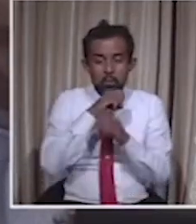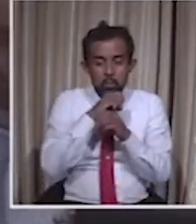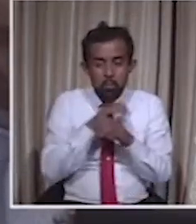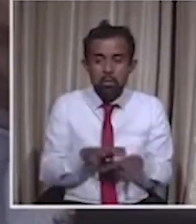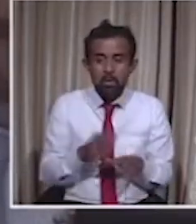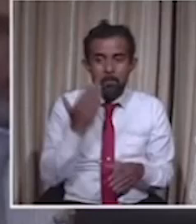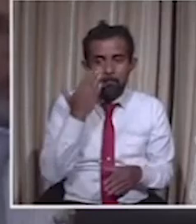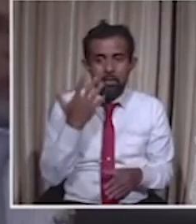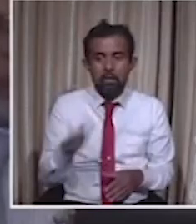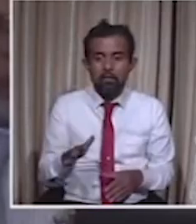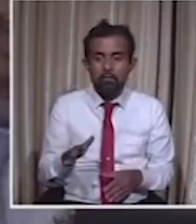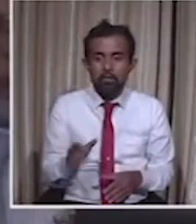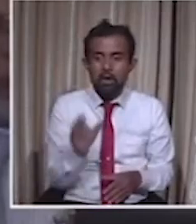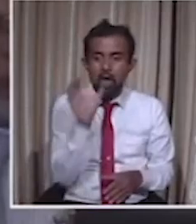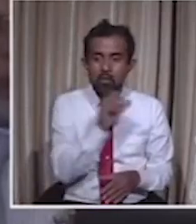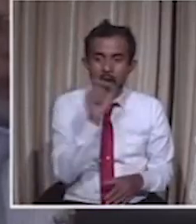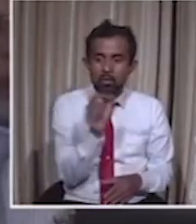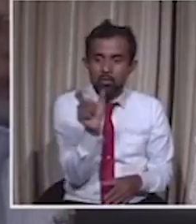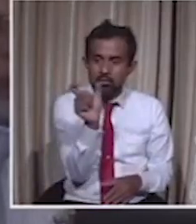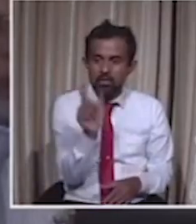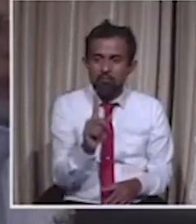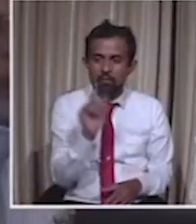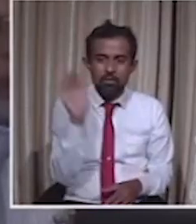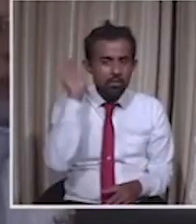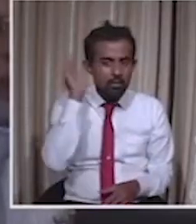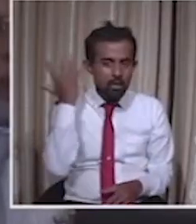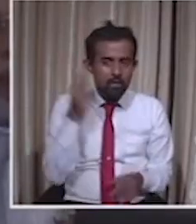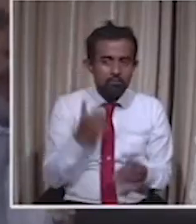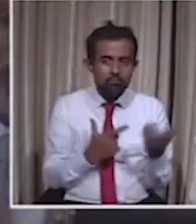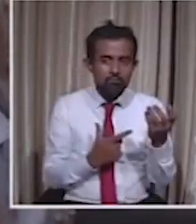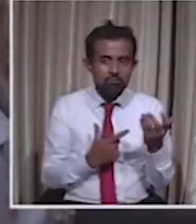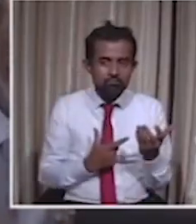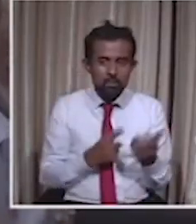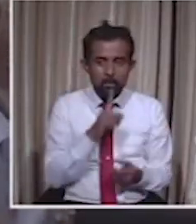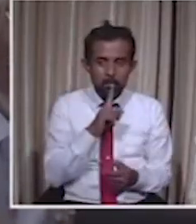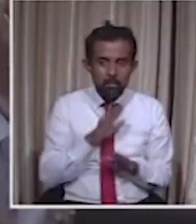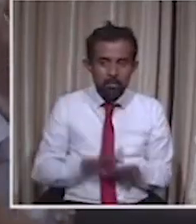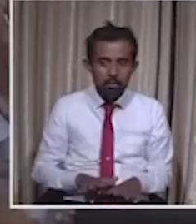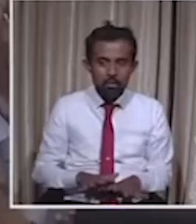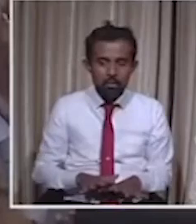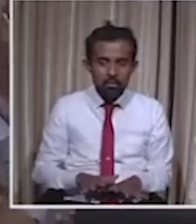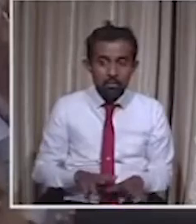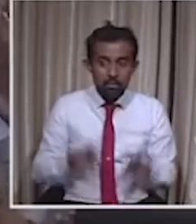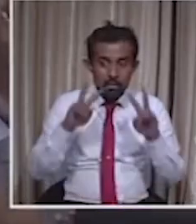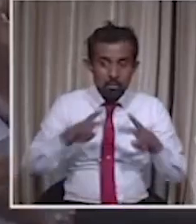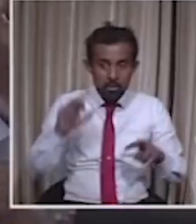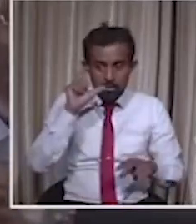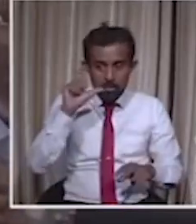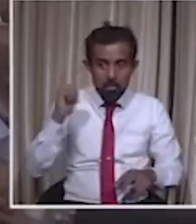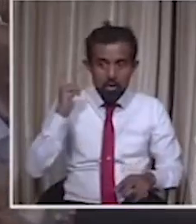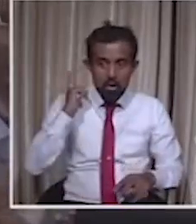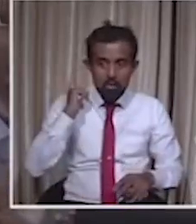වුන් පෙන්නවා කියන කුණු හර්ප කියද්දි වචනයක් ඇහුන්නේ නැහැ වගේ ආයුධය අතේ තියාගෙන හිටියා. ඒ අය පරීක්ෂා කරා අපේ